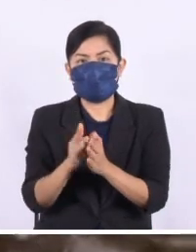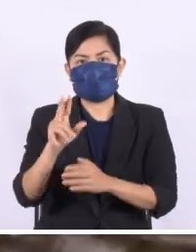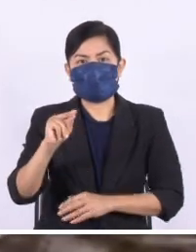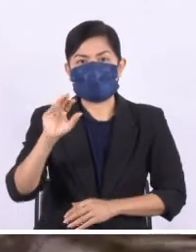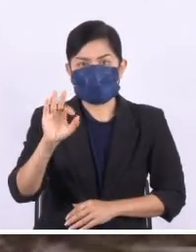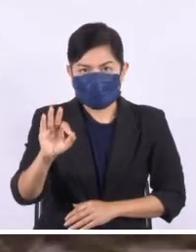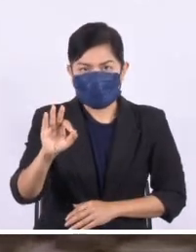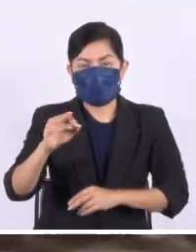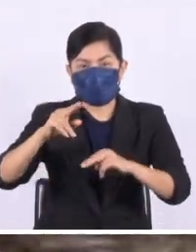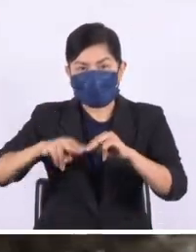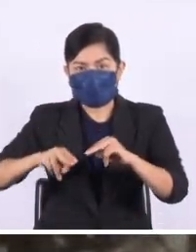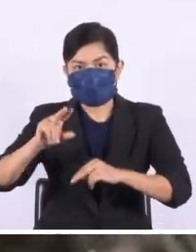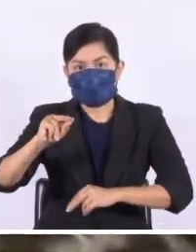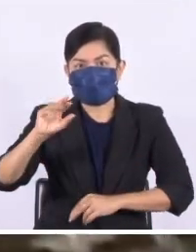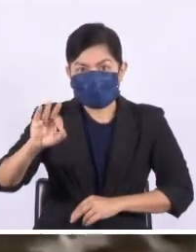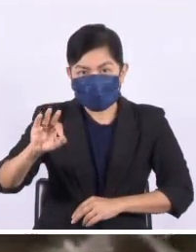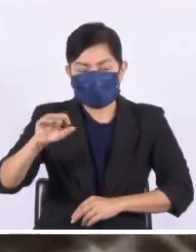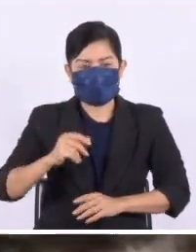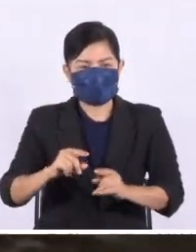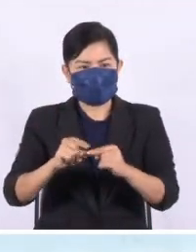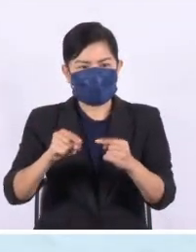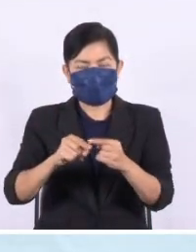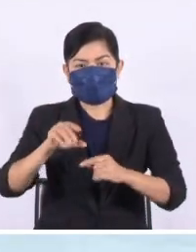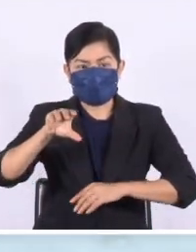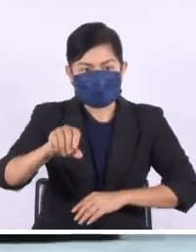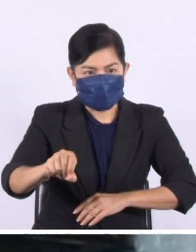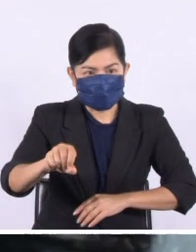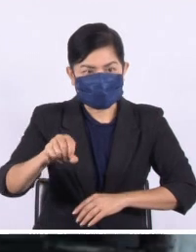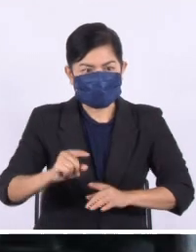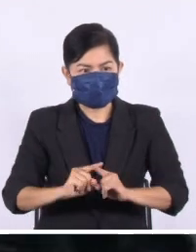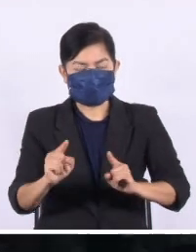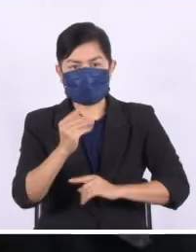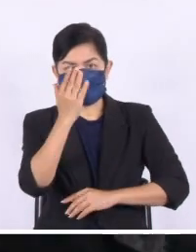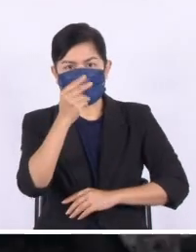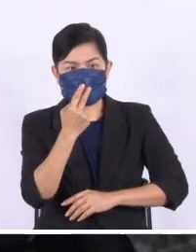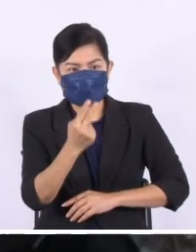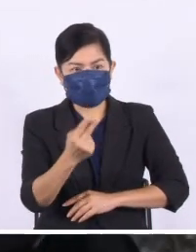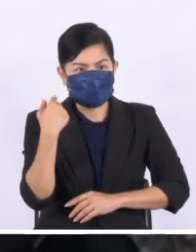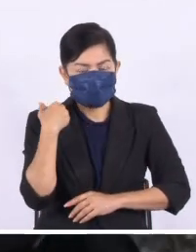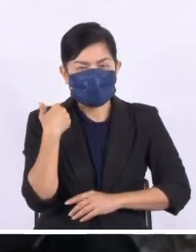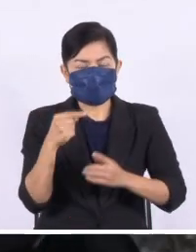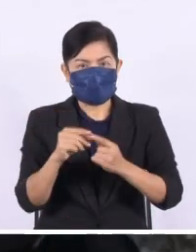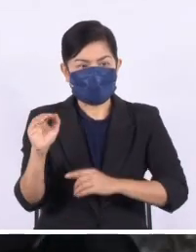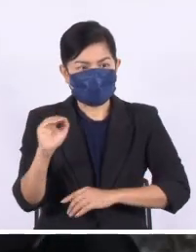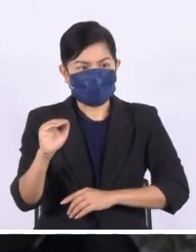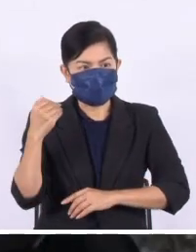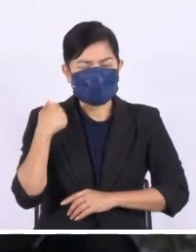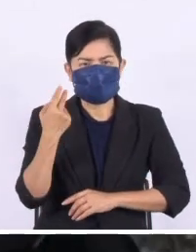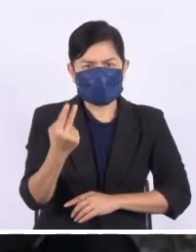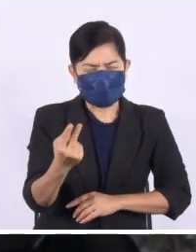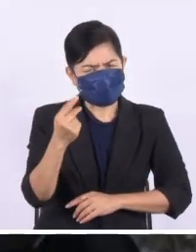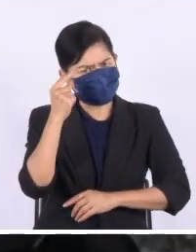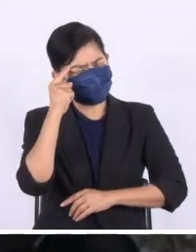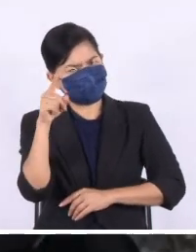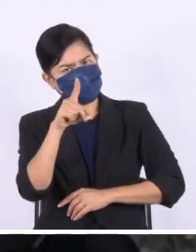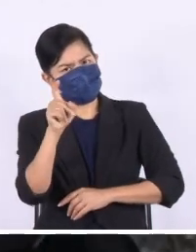จังหวะที่เอาใส่ถุงเนี่ยนี้นะครับเพราะเปิดถุงมาอีกทีเอ้าไม่มีงูสองตัวตอนใส่เรียบใส่